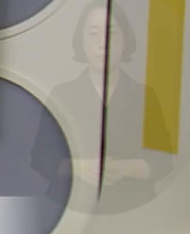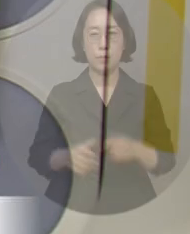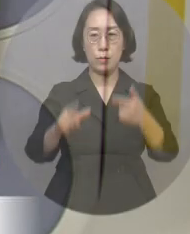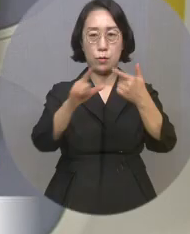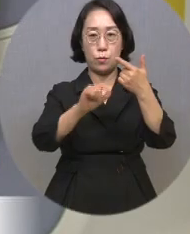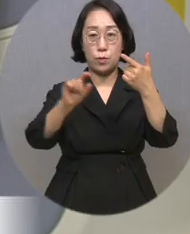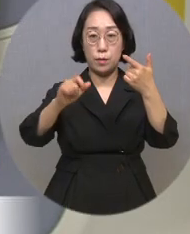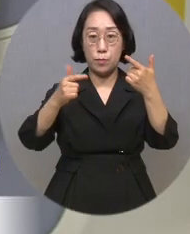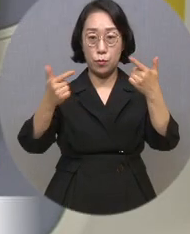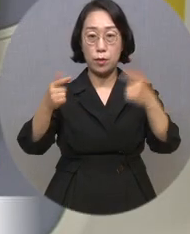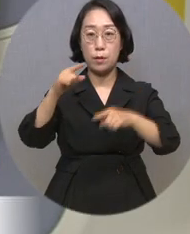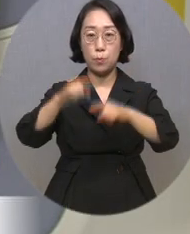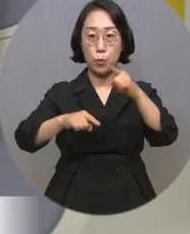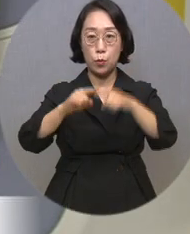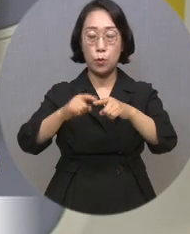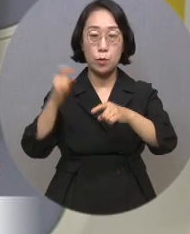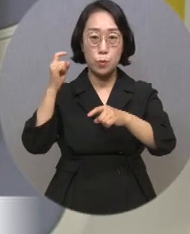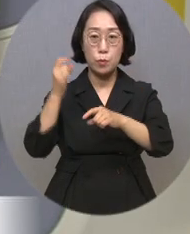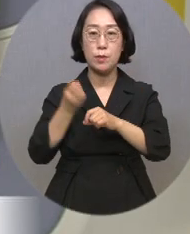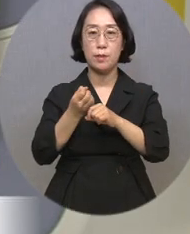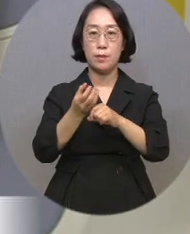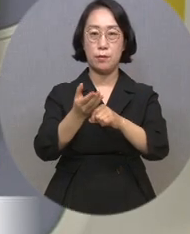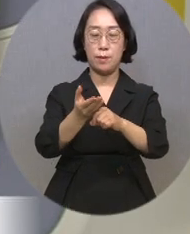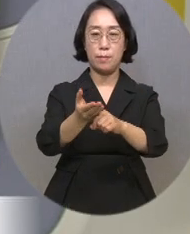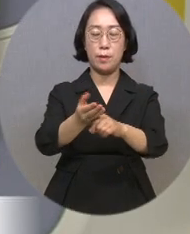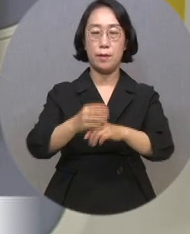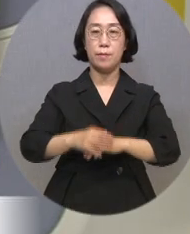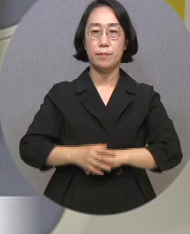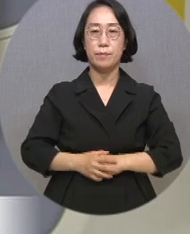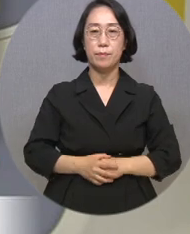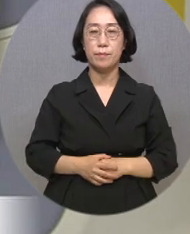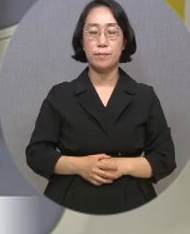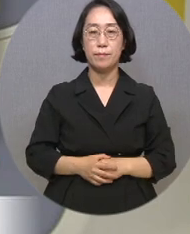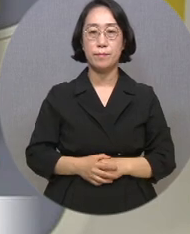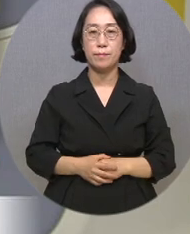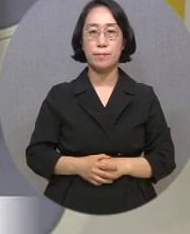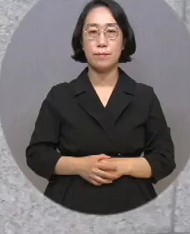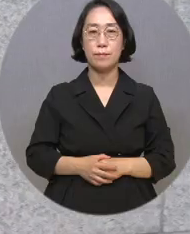6월 16일 목요일 만만한 뉴스는 지역 네트워크 소식으로 함께합니다.